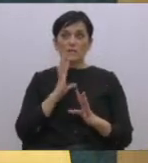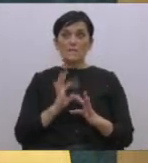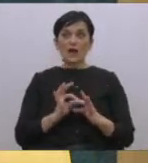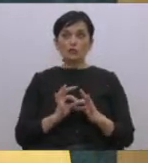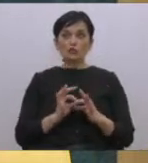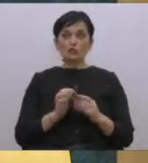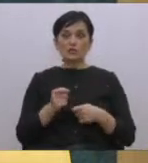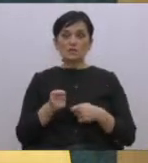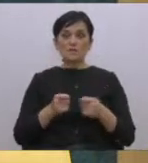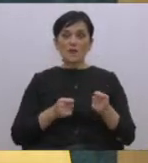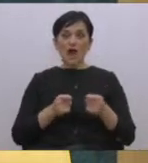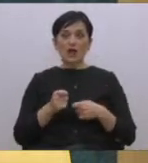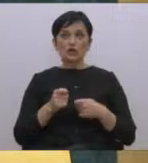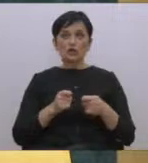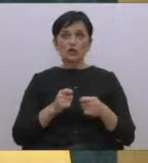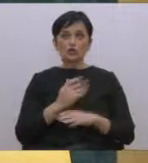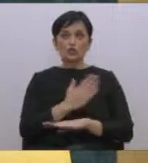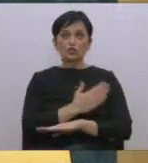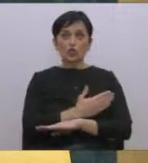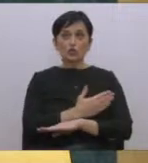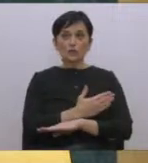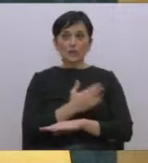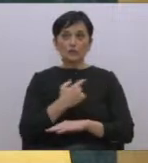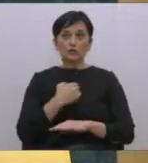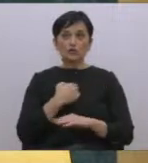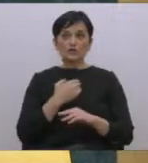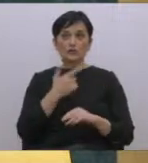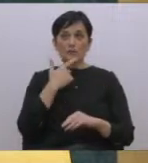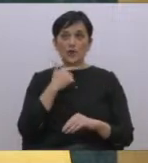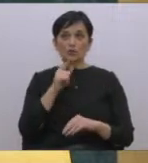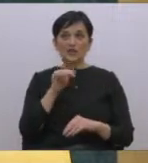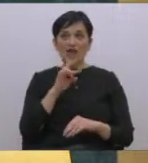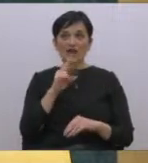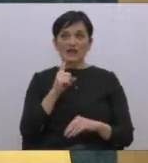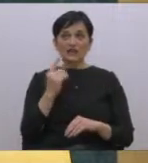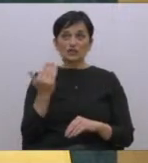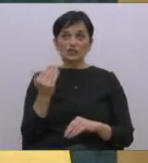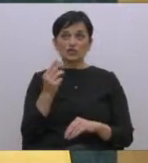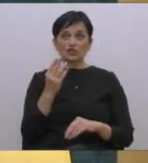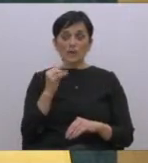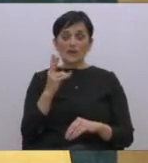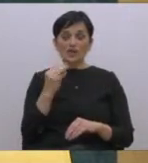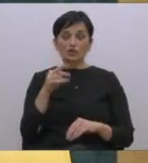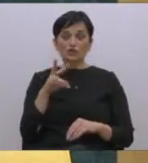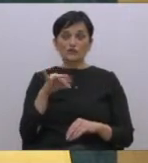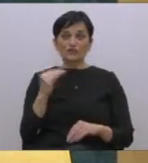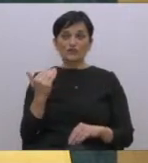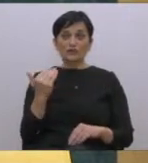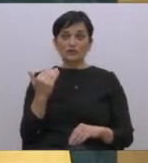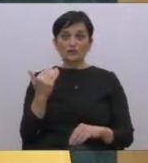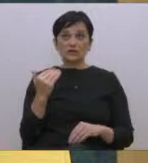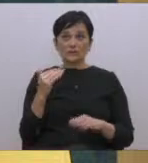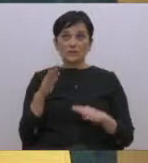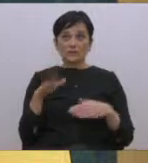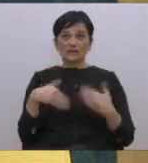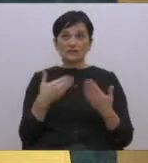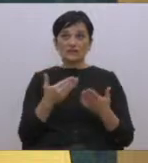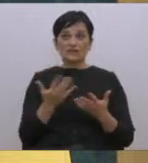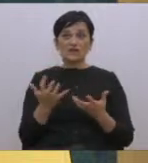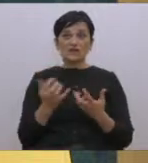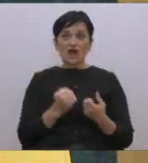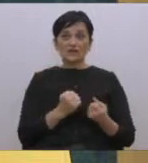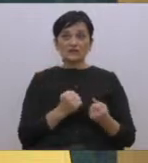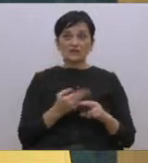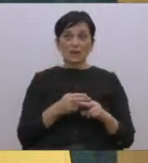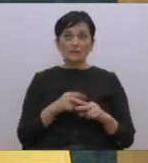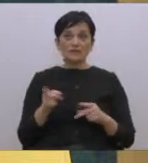პასუხისმგებლობის მარეგულირებელი ნორმები. Da, ჩვენ ეს ბატონი თენგიზი შარმანაშვილის წინადადება გავიზიარეთ